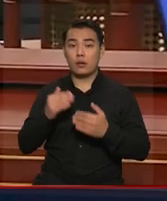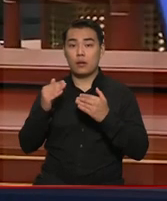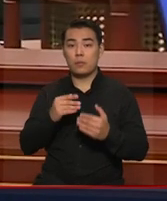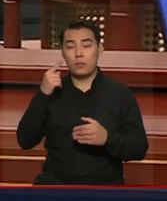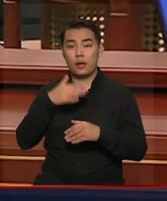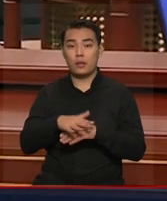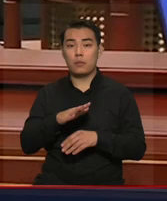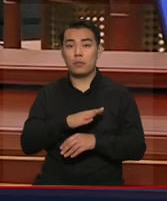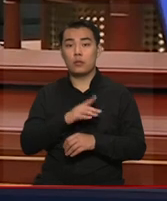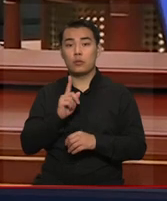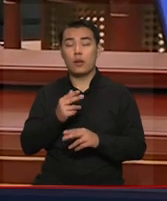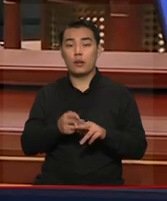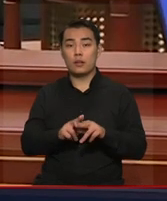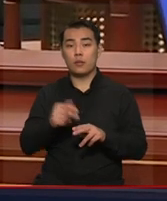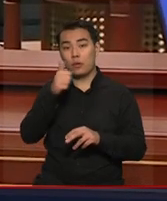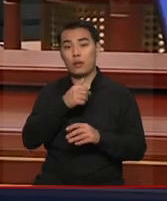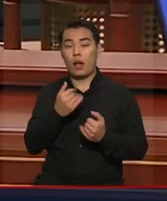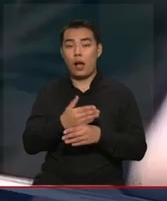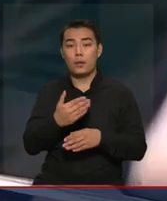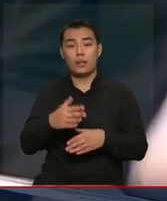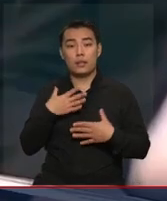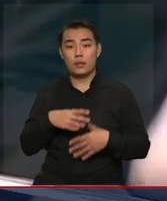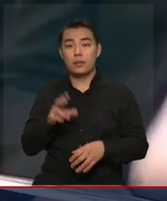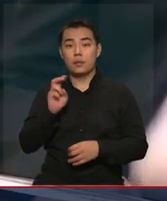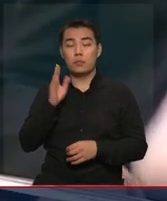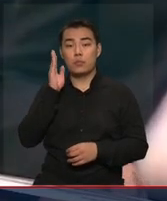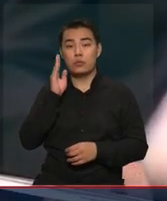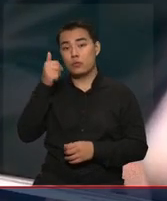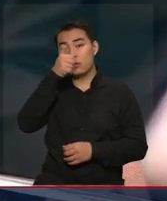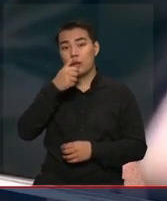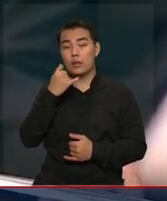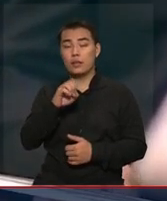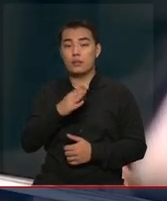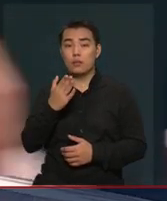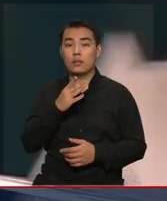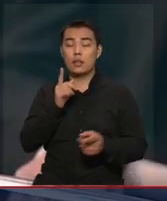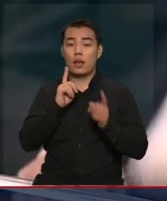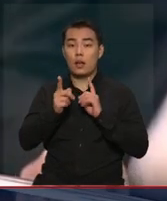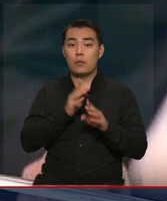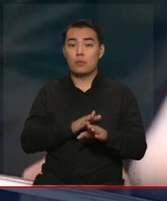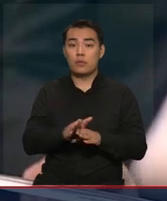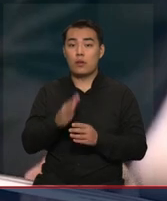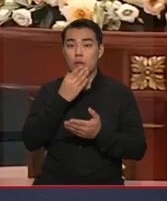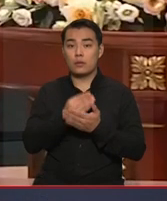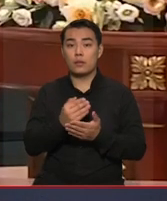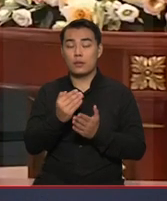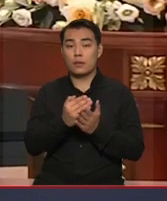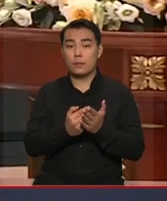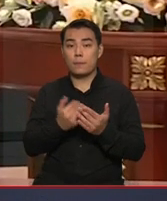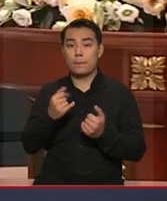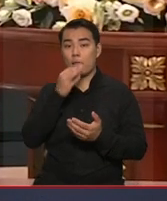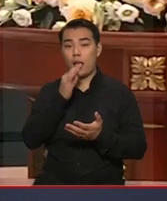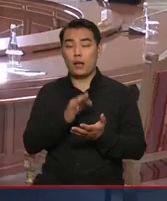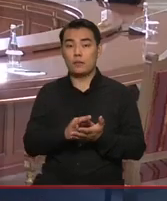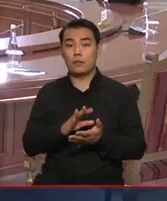сонда сарапшылар. Бірақ осы жолы қатардан қалмады. Бәлкім алдағы жылы Еуразиялық экономикалық одақтың тізгіні өзіне тиетін болған соң